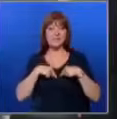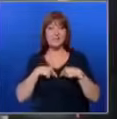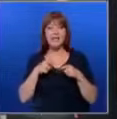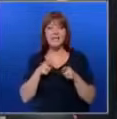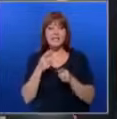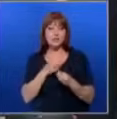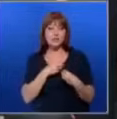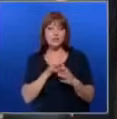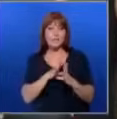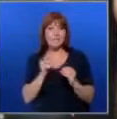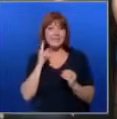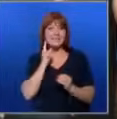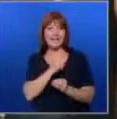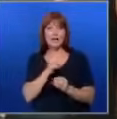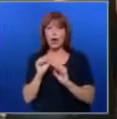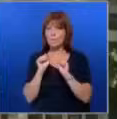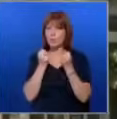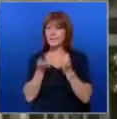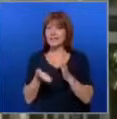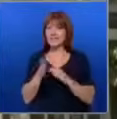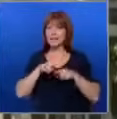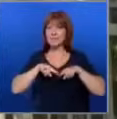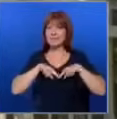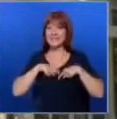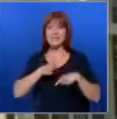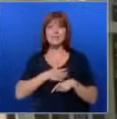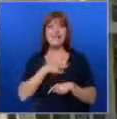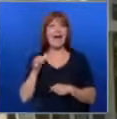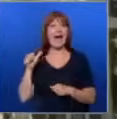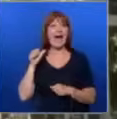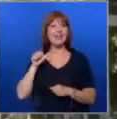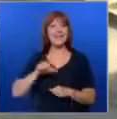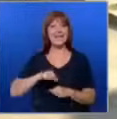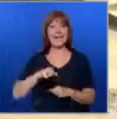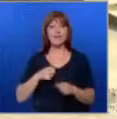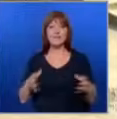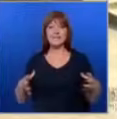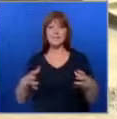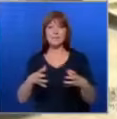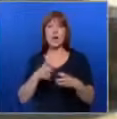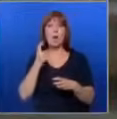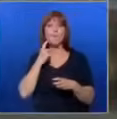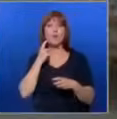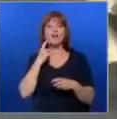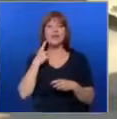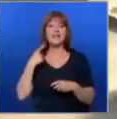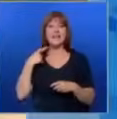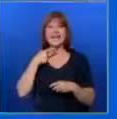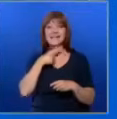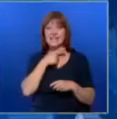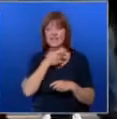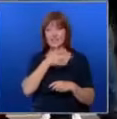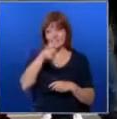безнаказани. Протест след присъдата за смъртта на Ани Явор се събра отново на булевард Сливница в София.